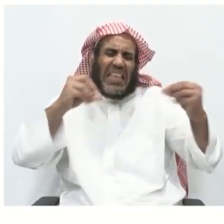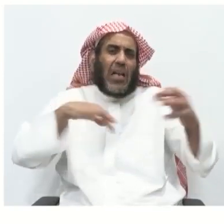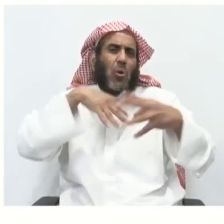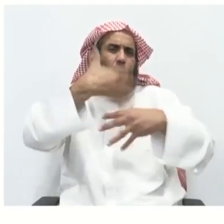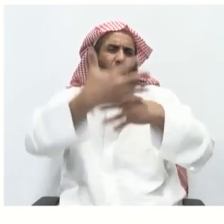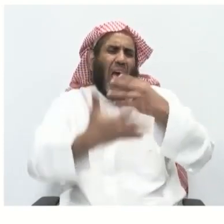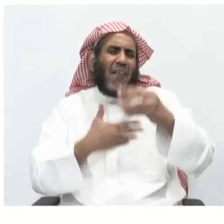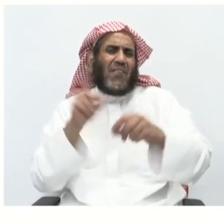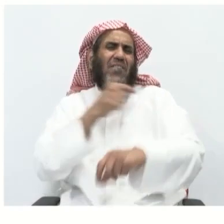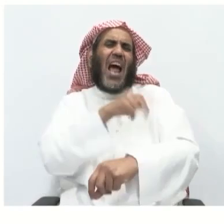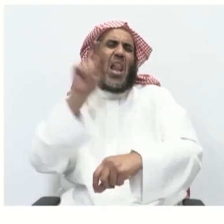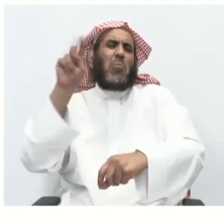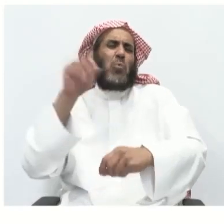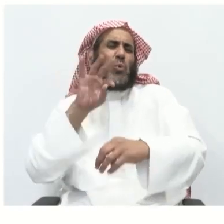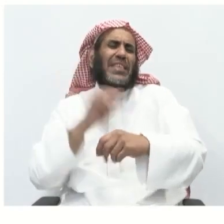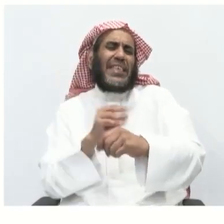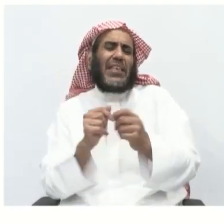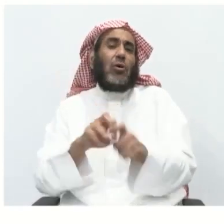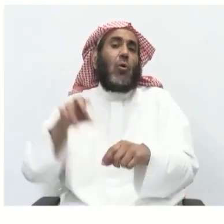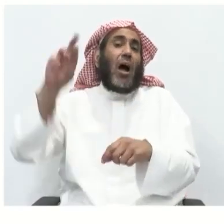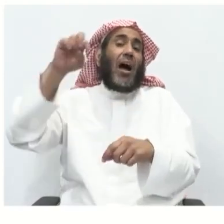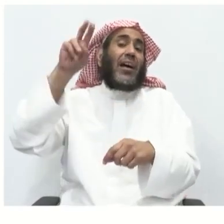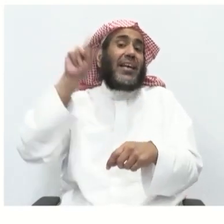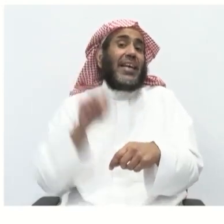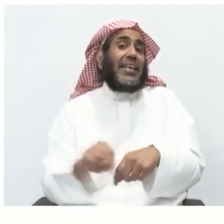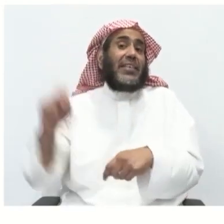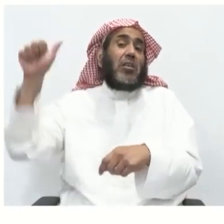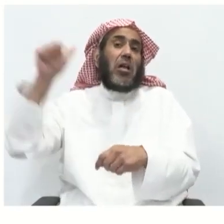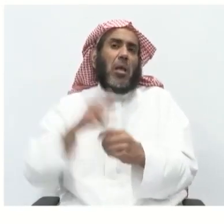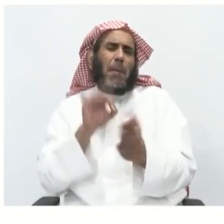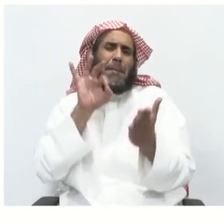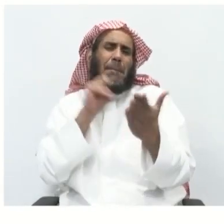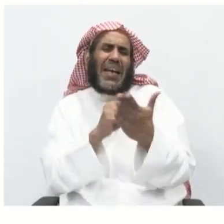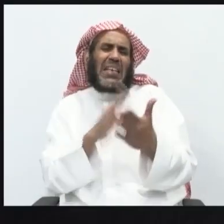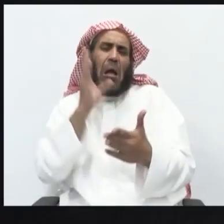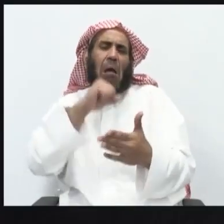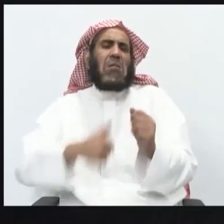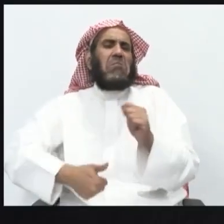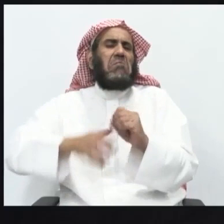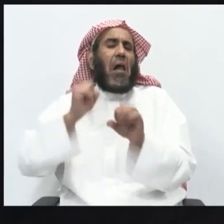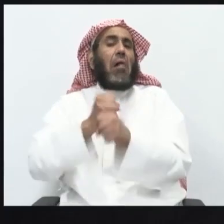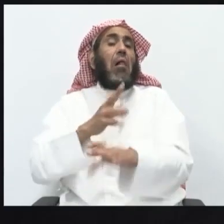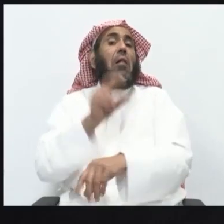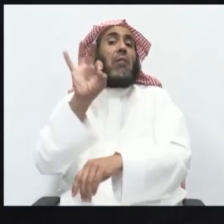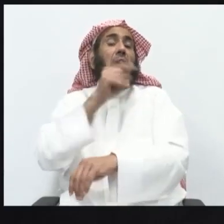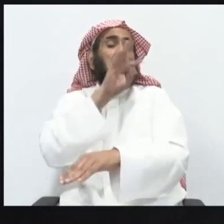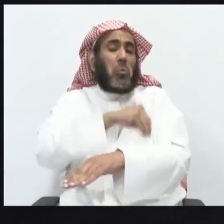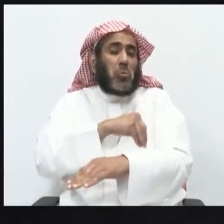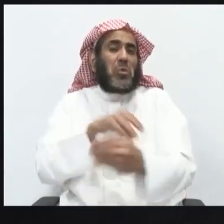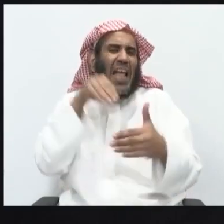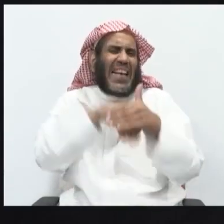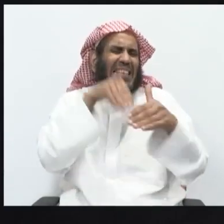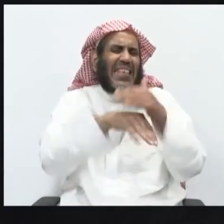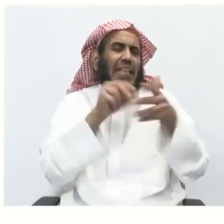البروتين وار ان اي مركزي غير فعال اذا الفيروس موجود ولكن الاجزاء الداخليه